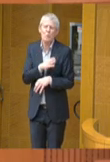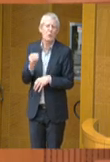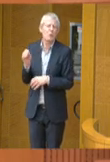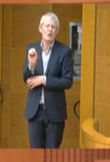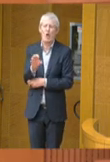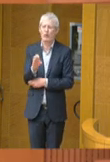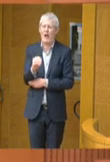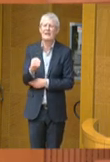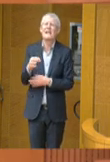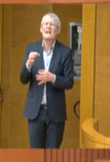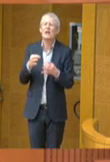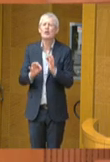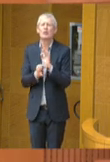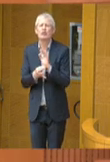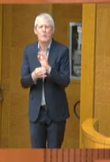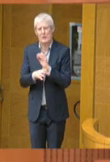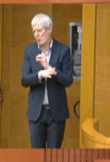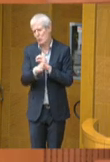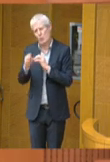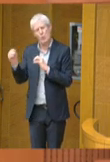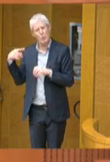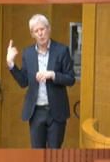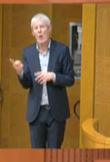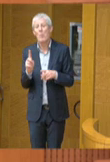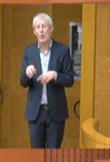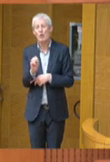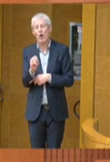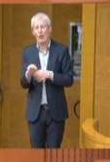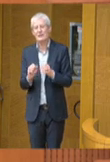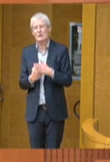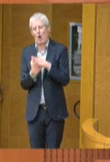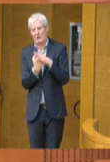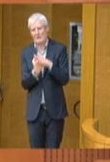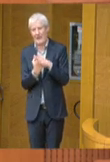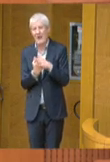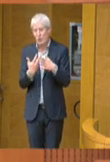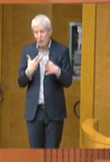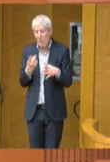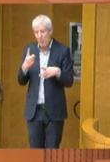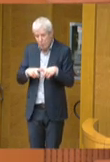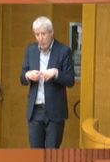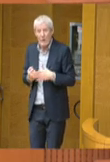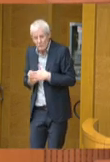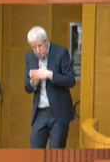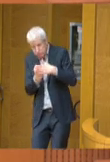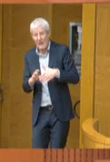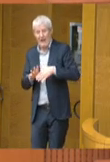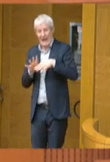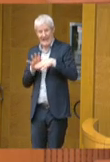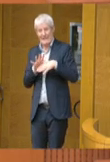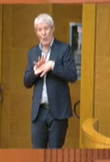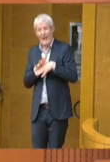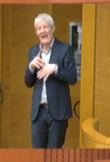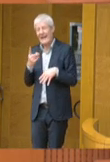delle diverse discipline e dai docenti di sostegno, che sono supportati da un team di referenti